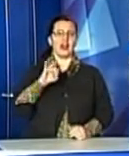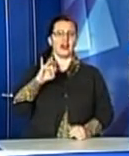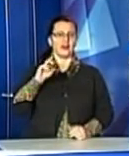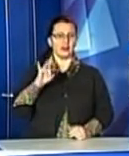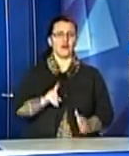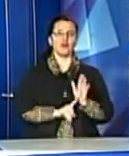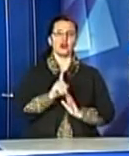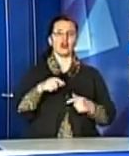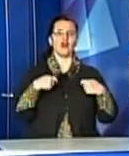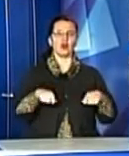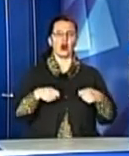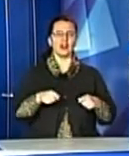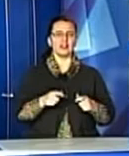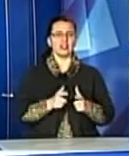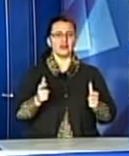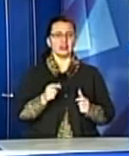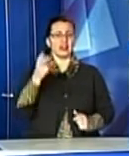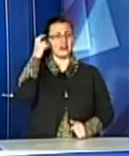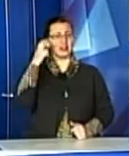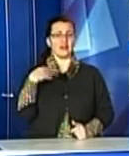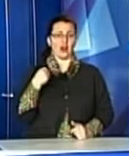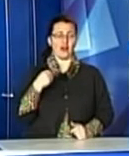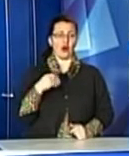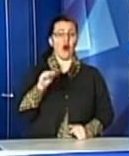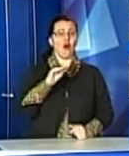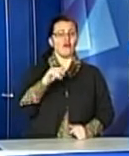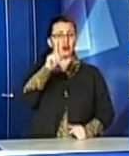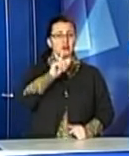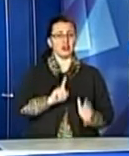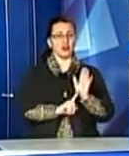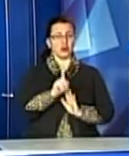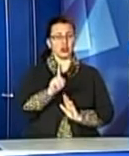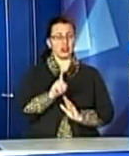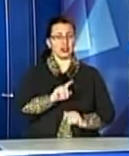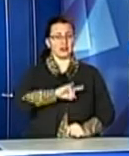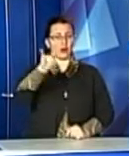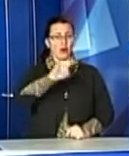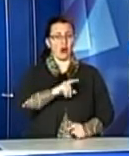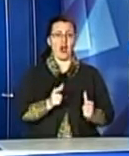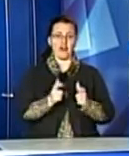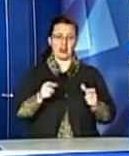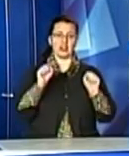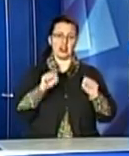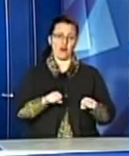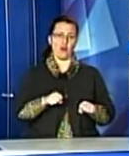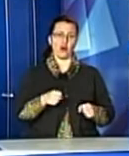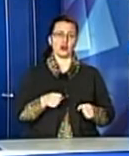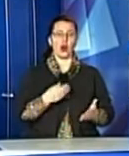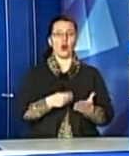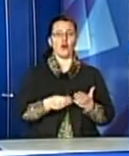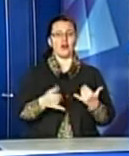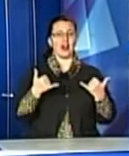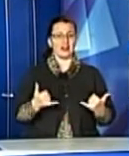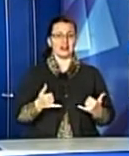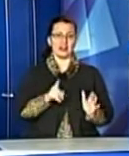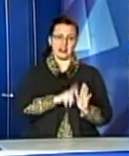квитків з Києва та Львова. Польоти розпочнуться з жовтня. Однак квитки можна купувати вже ще й за акційною ціною.